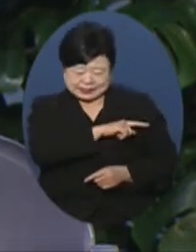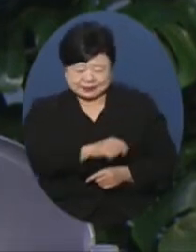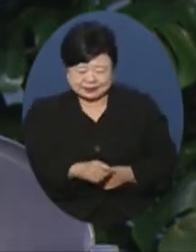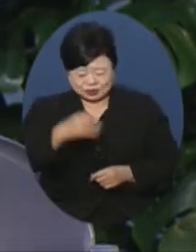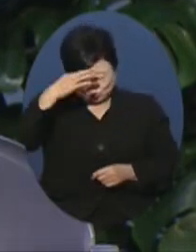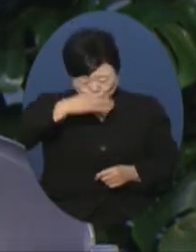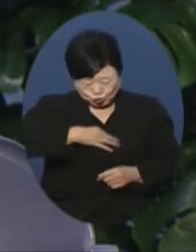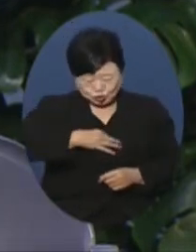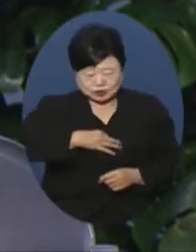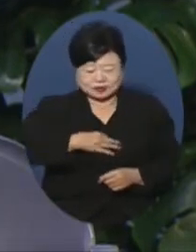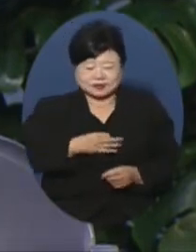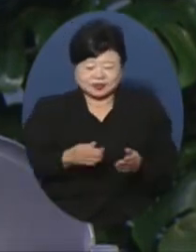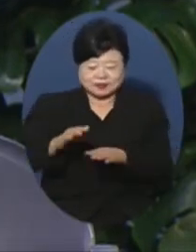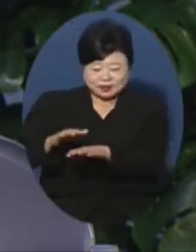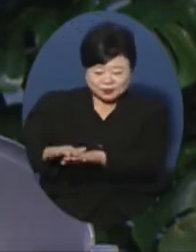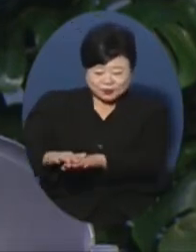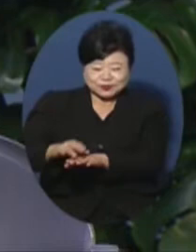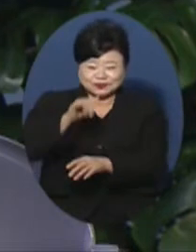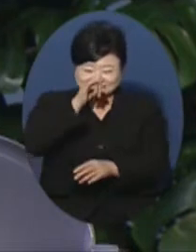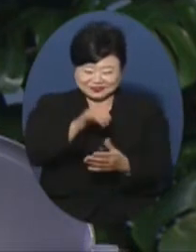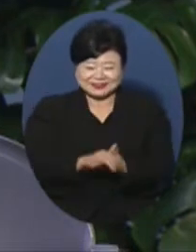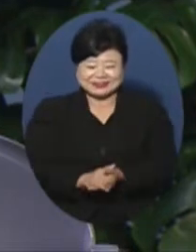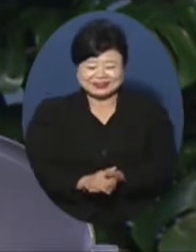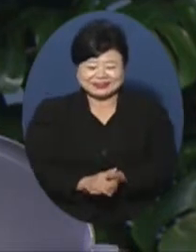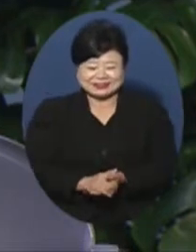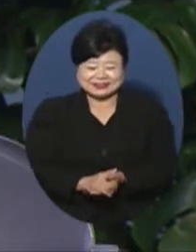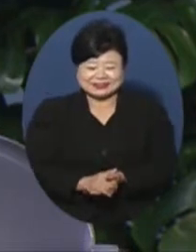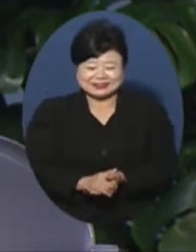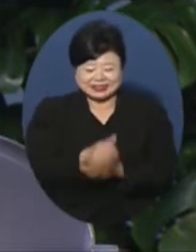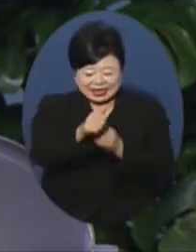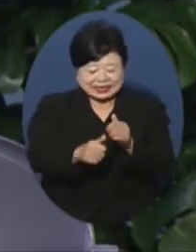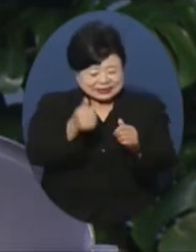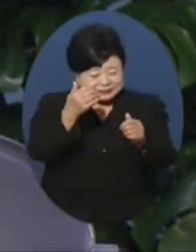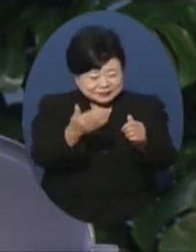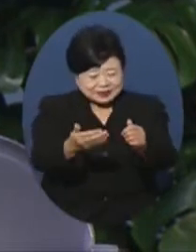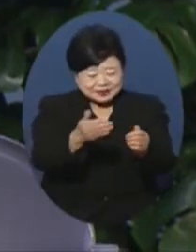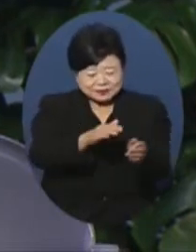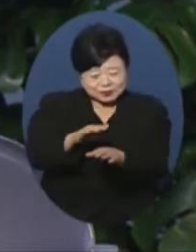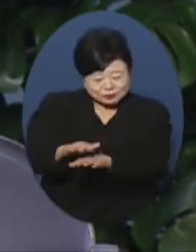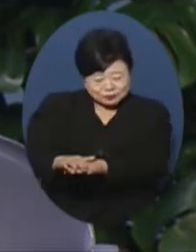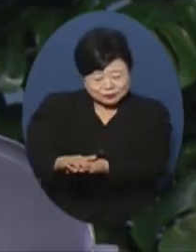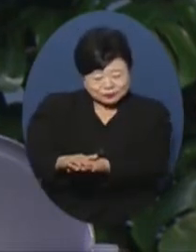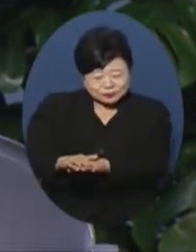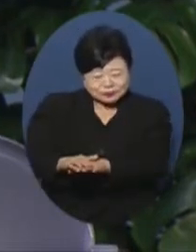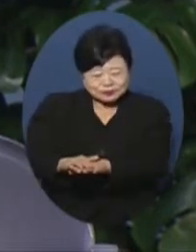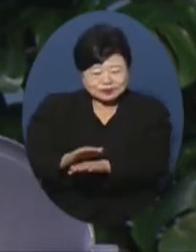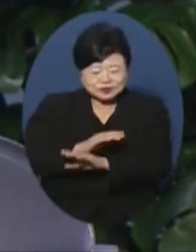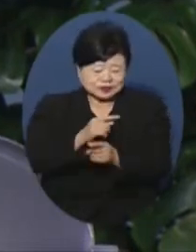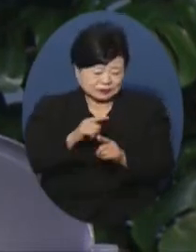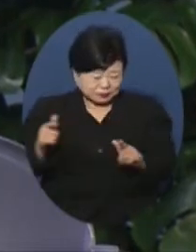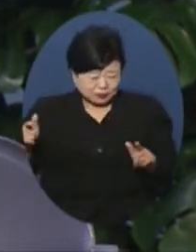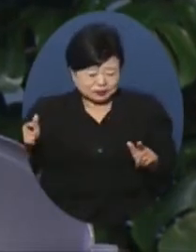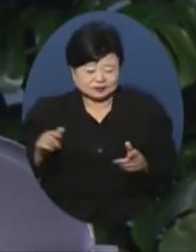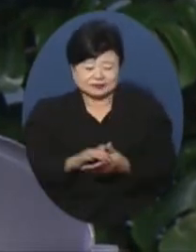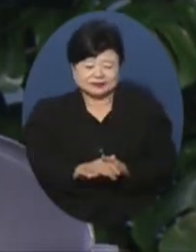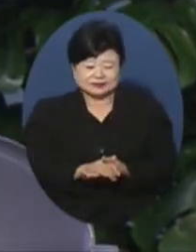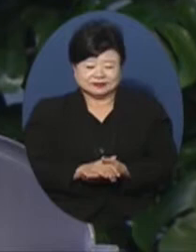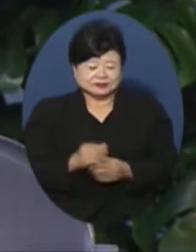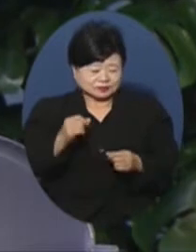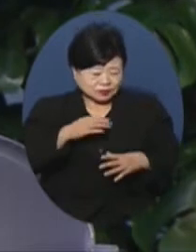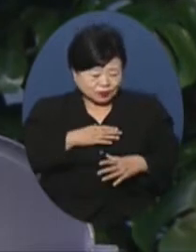가장 유익한 것으로 예비해 주시는 것입니다. 하나님께서 예비하신 천지만물